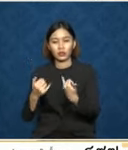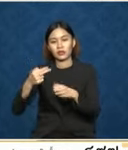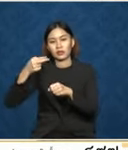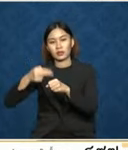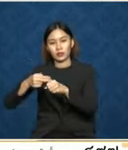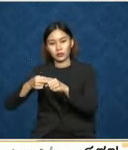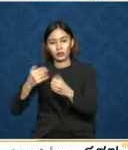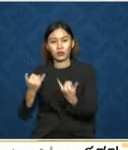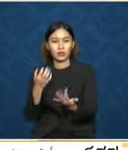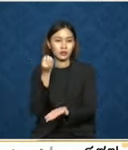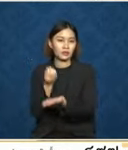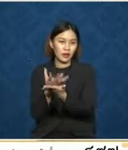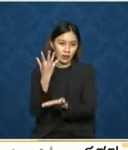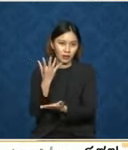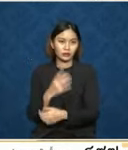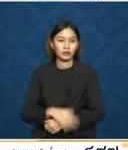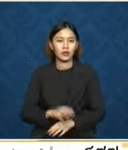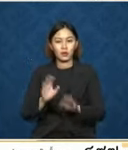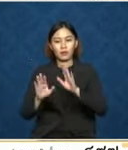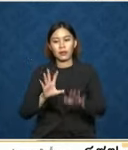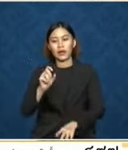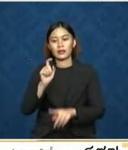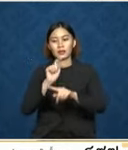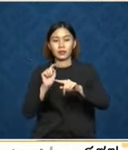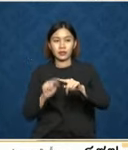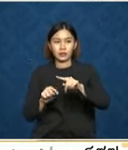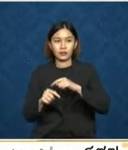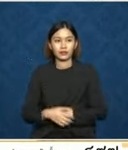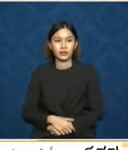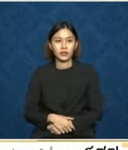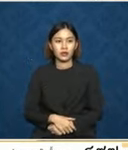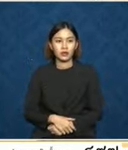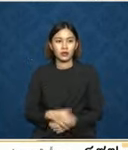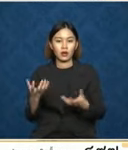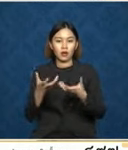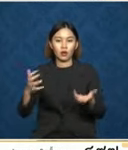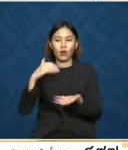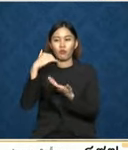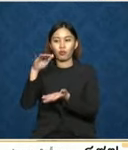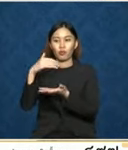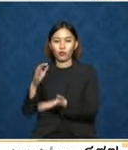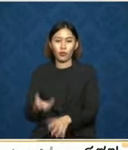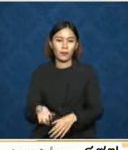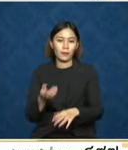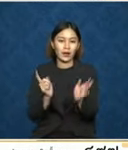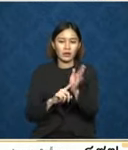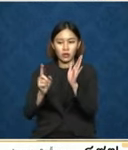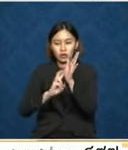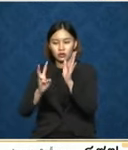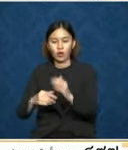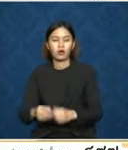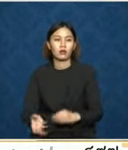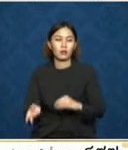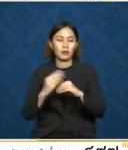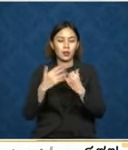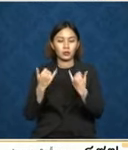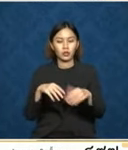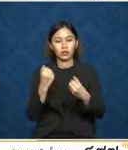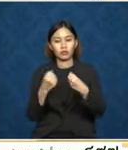เพลิงมีราคาสูงขึ้นประมาณ 50%ทำให้ต้องขนส่งจำนวนเที่ยวมากขึ้นทำให้การจราจรติด